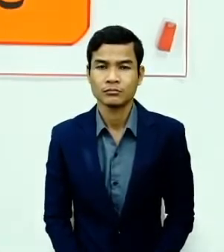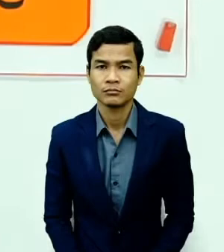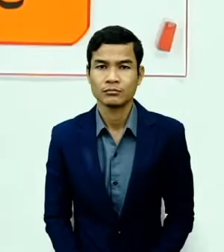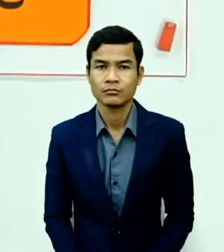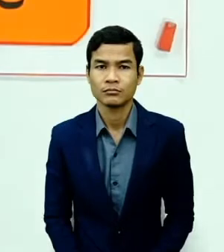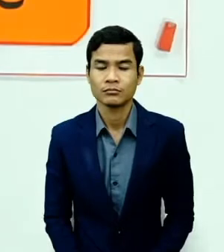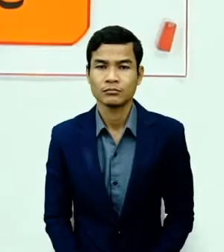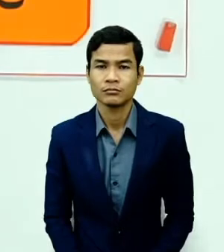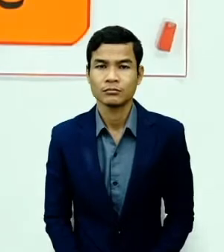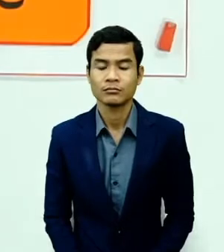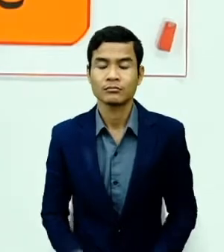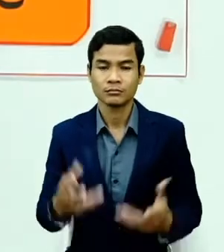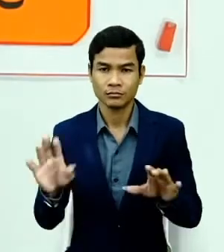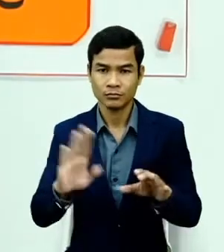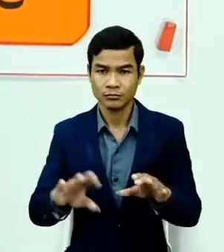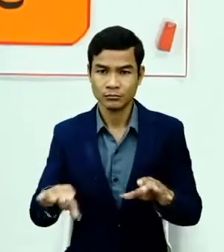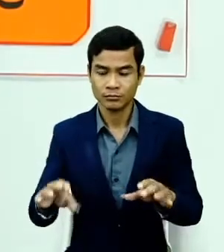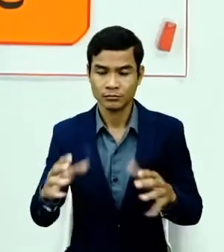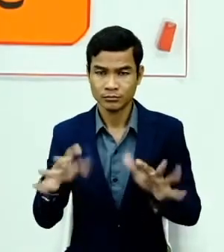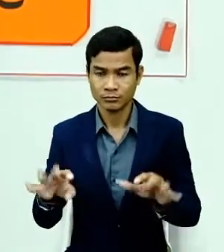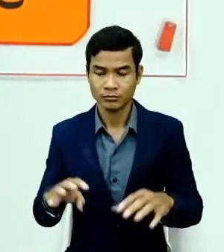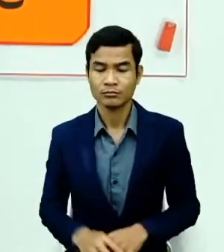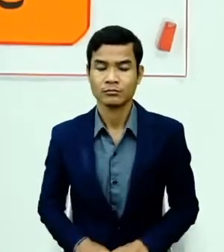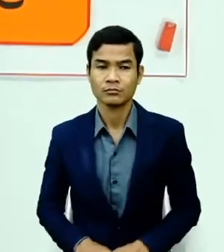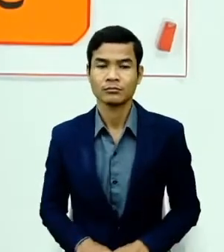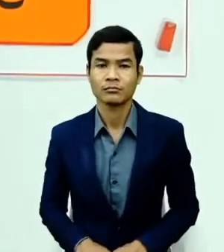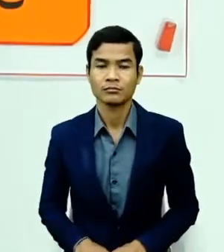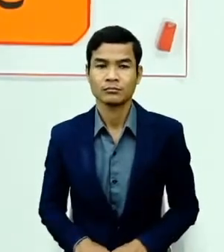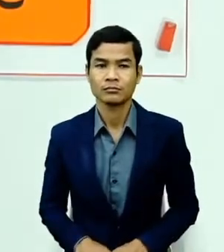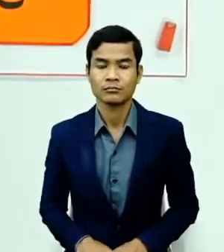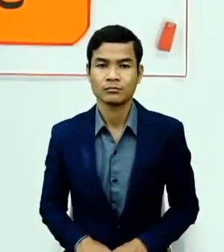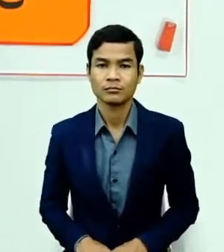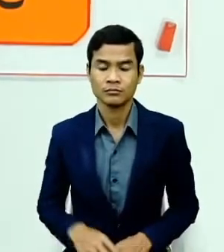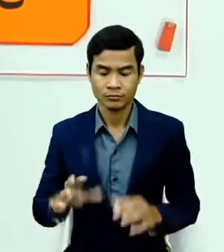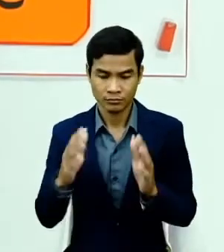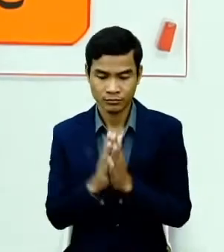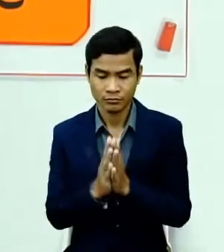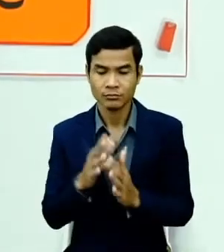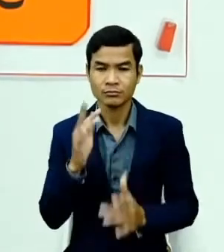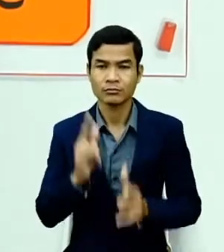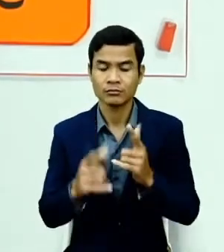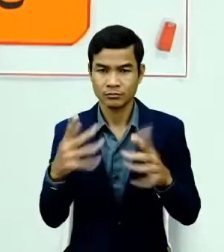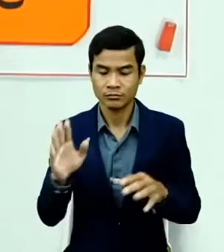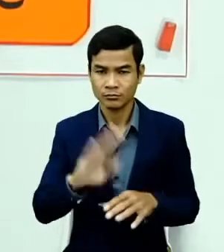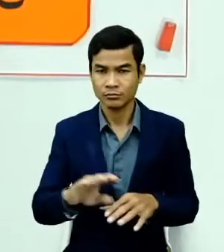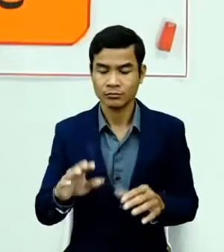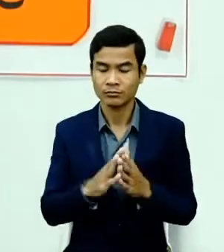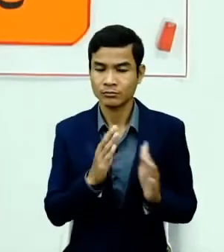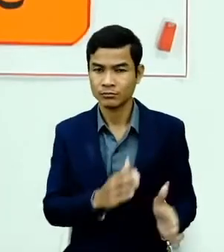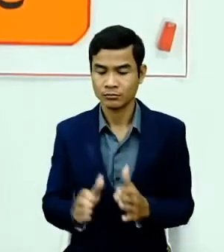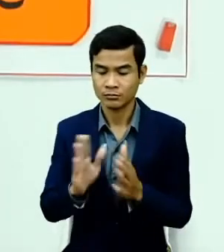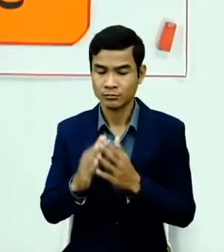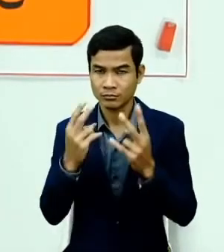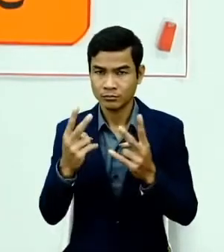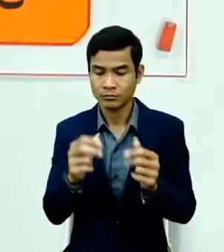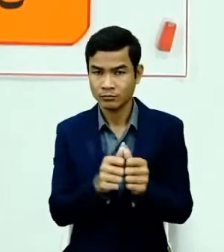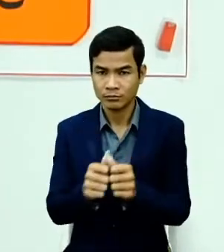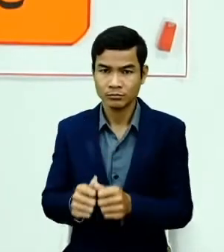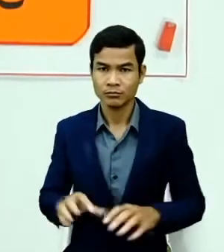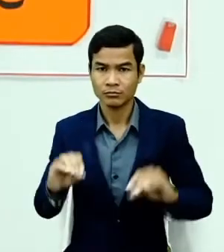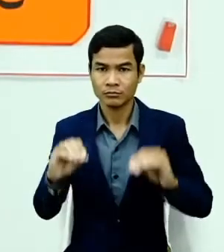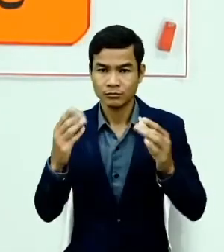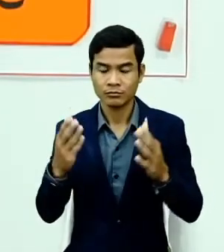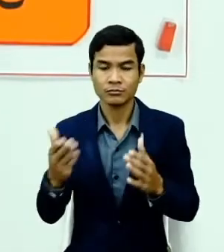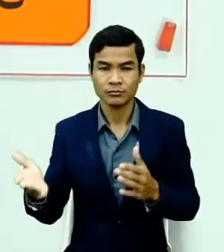ចារួចរាល់ហើយឬនៅកូនអរគុណបានរួចរាល់ហើយកូនកូនត្រៀមខ្លួនផ្ទៀងផ្ទាត់ជាមួយលោកគ្រូតើ